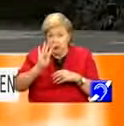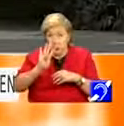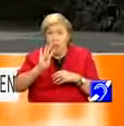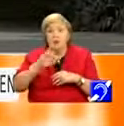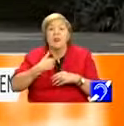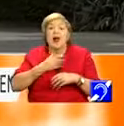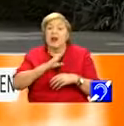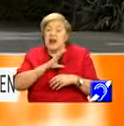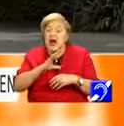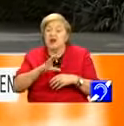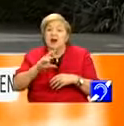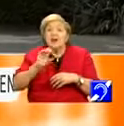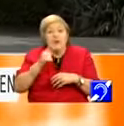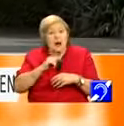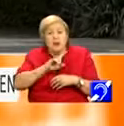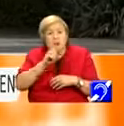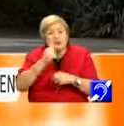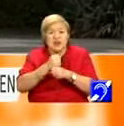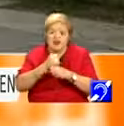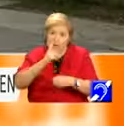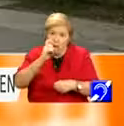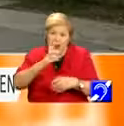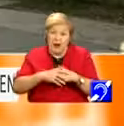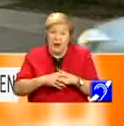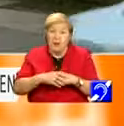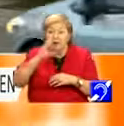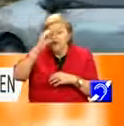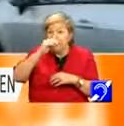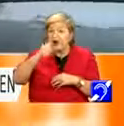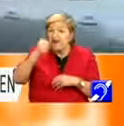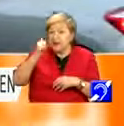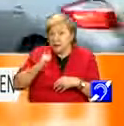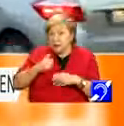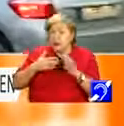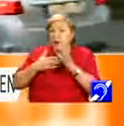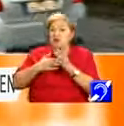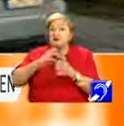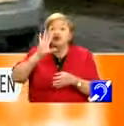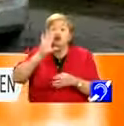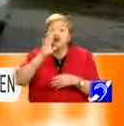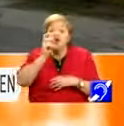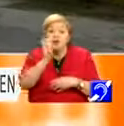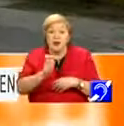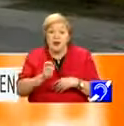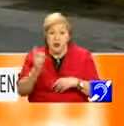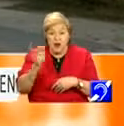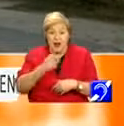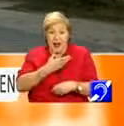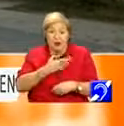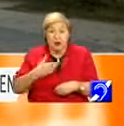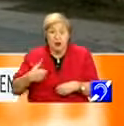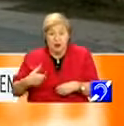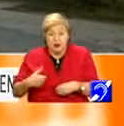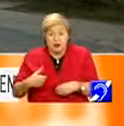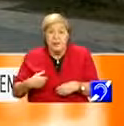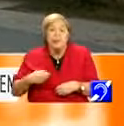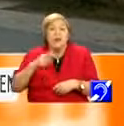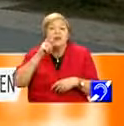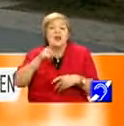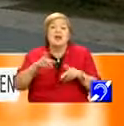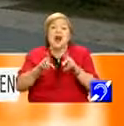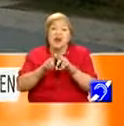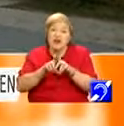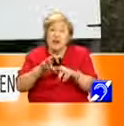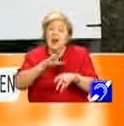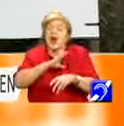stare stabilă. E bine, încă de aseară au ajuns la Debrecen 5 pacienți de la București. Aceștia sunt de asemenea în